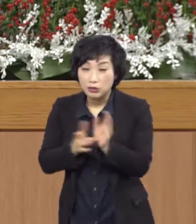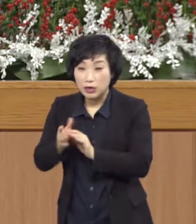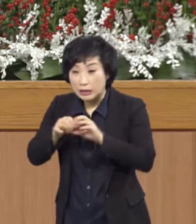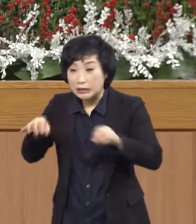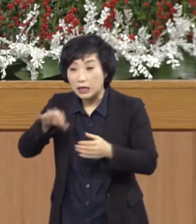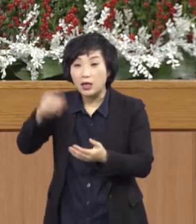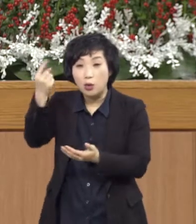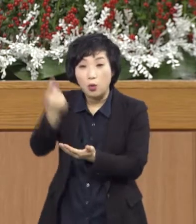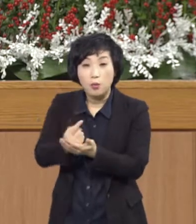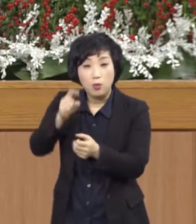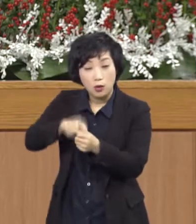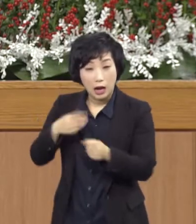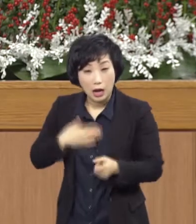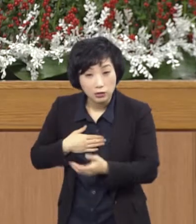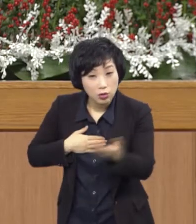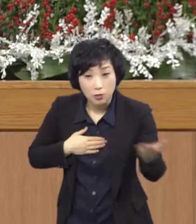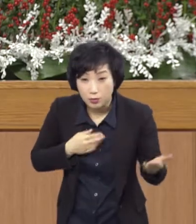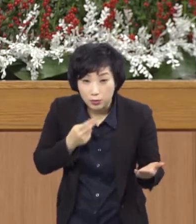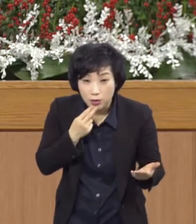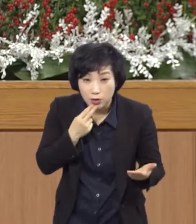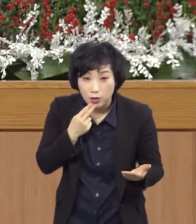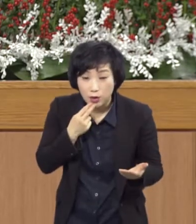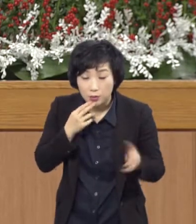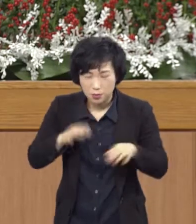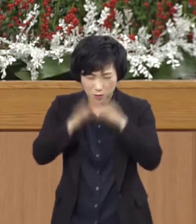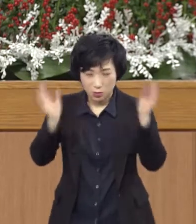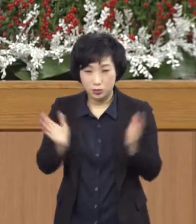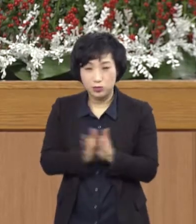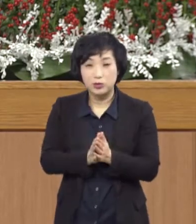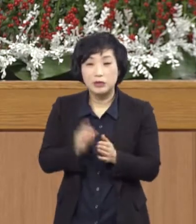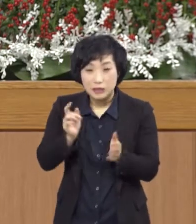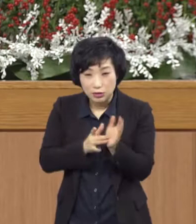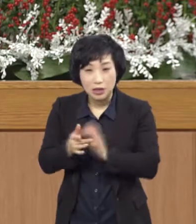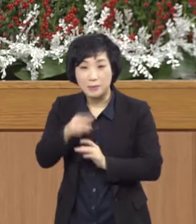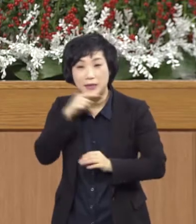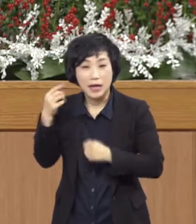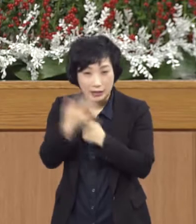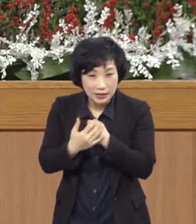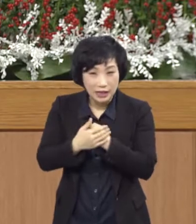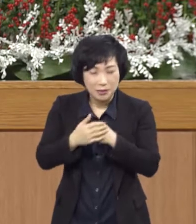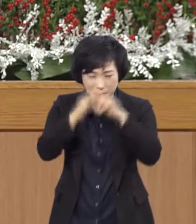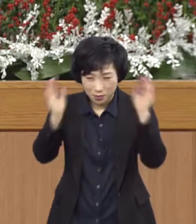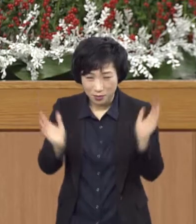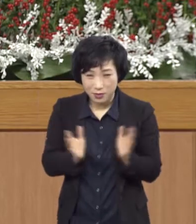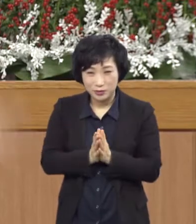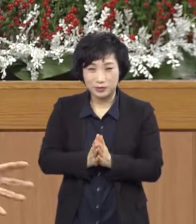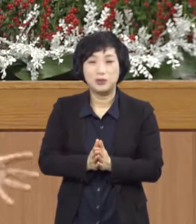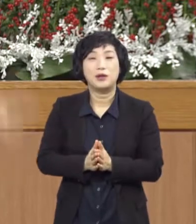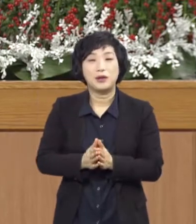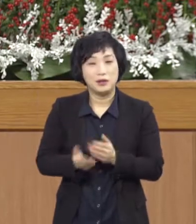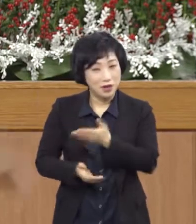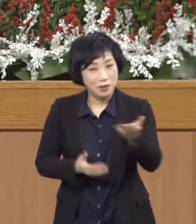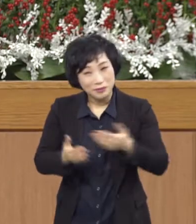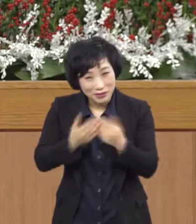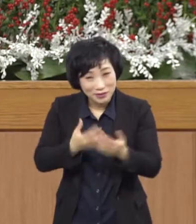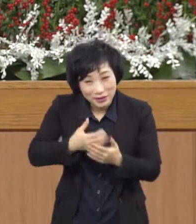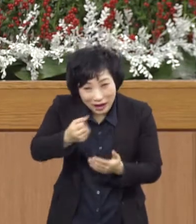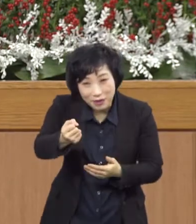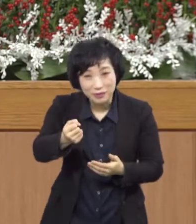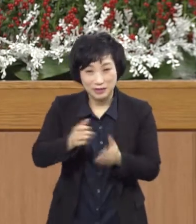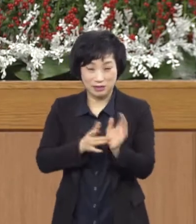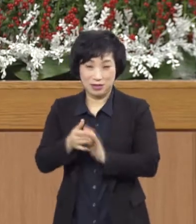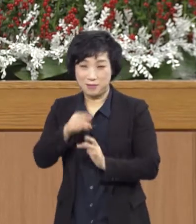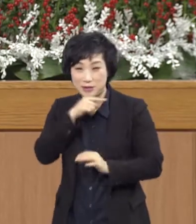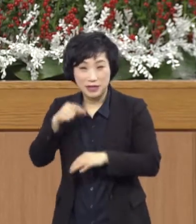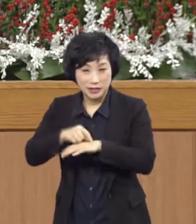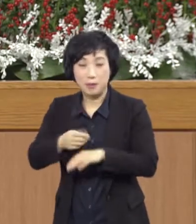자들에게 목적을 알게 해서 전부 다 피의 은혜로 몰아놓고 피를 마시고 살을 먹으면서